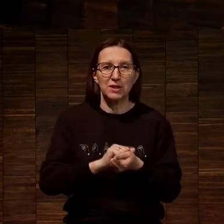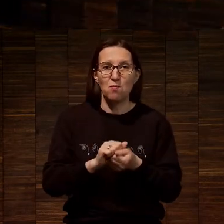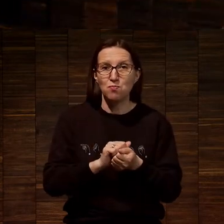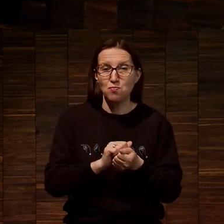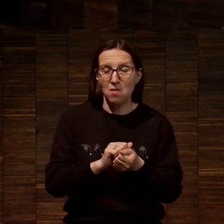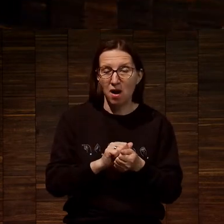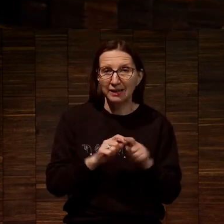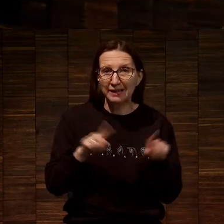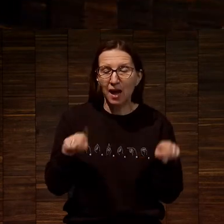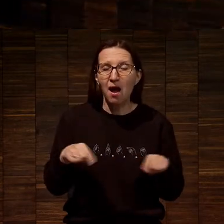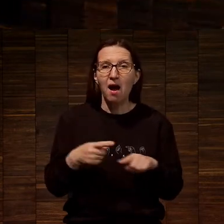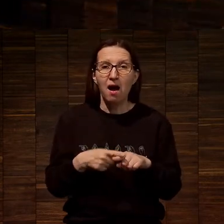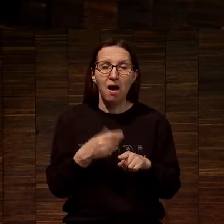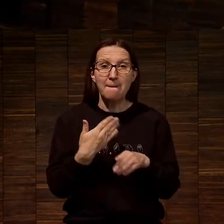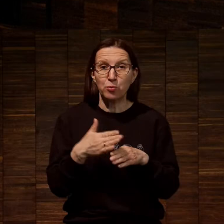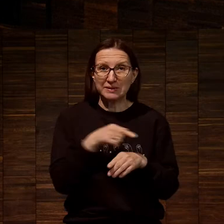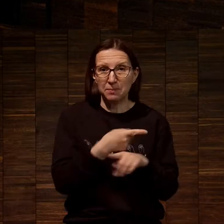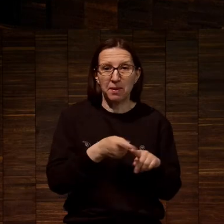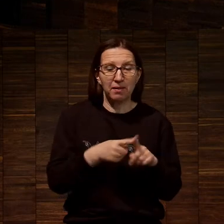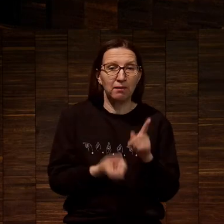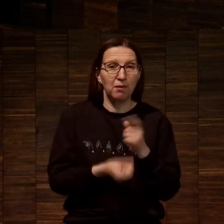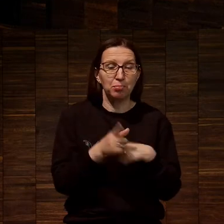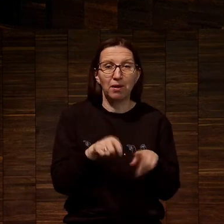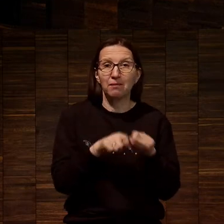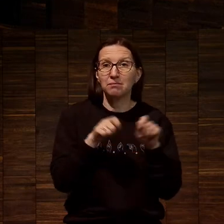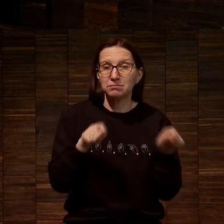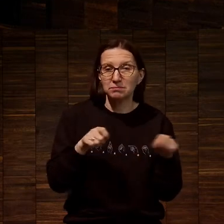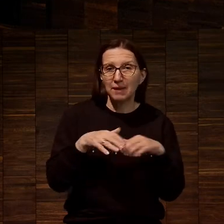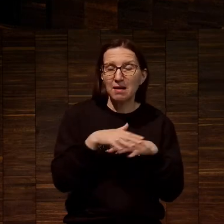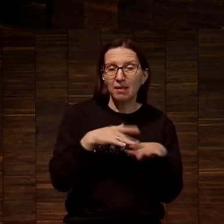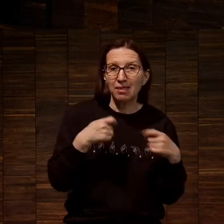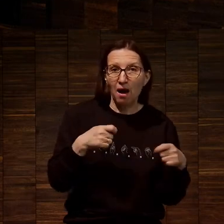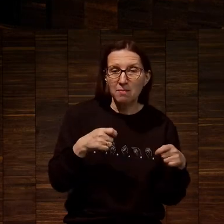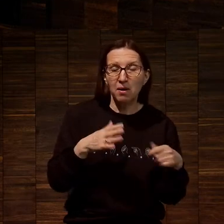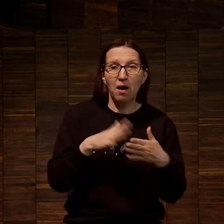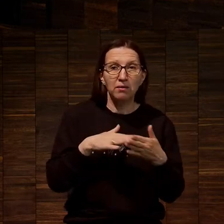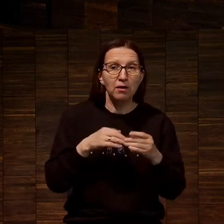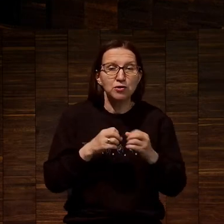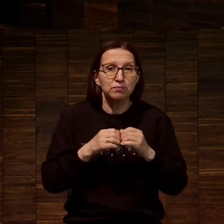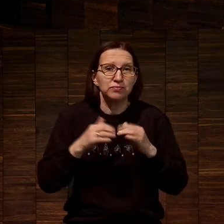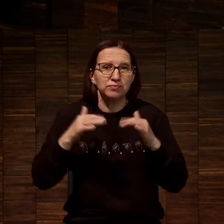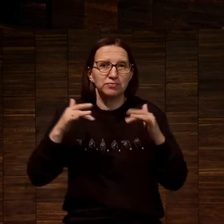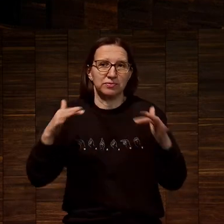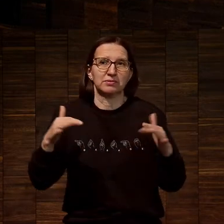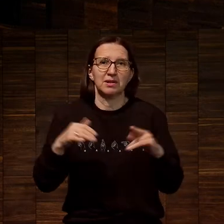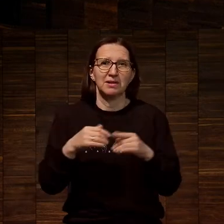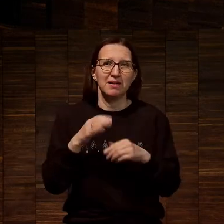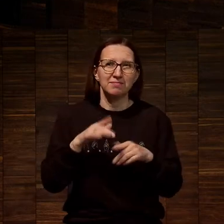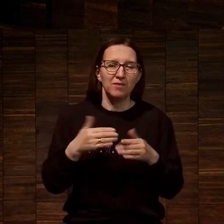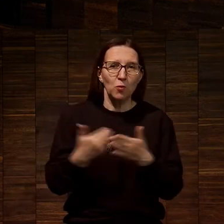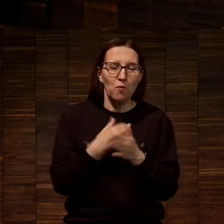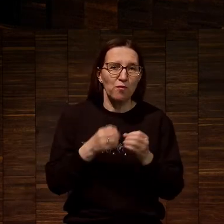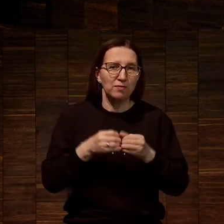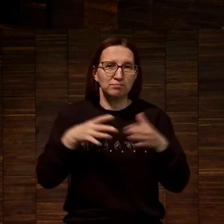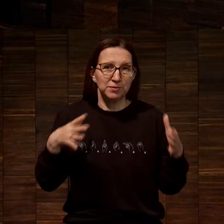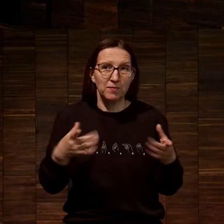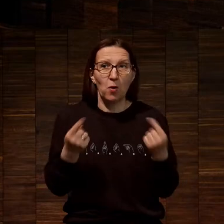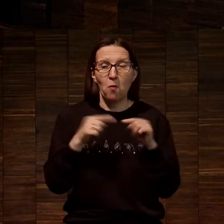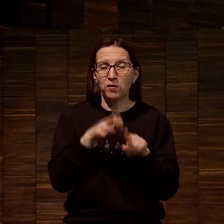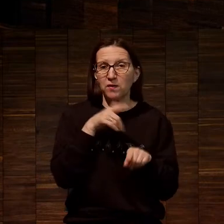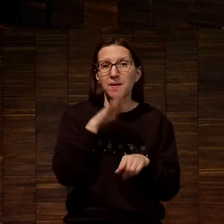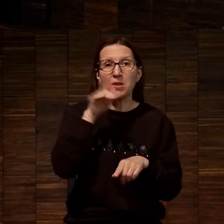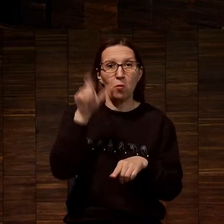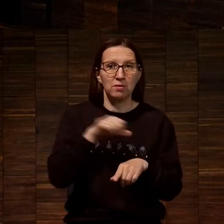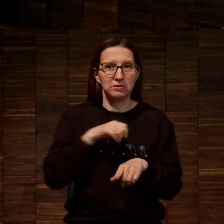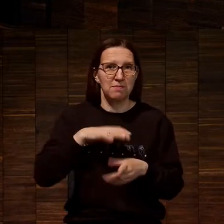узнаем, постепенно росло целое сообщество, идеи, бурлила вообще жизнь. И одновременно является печатником,